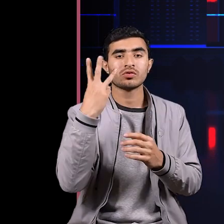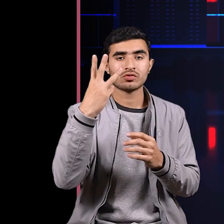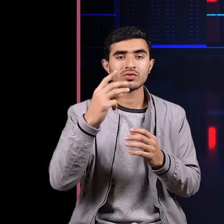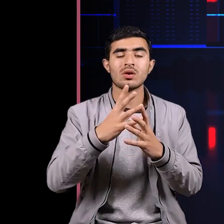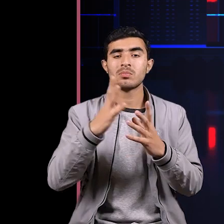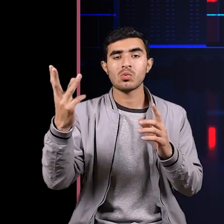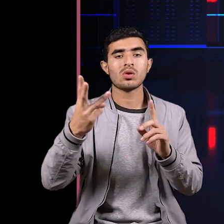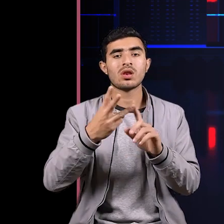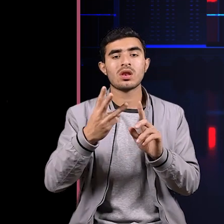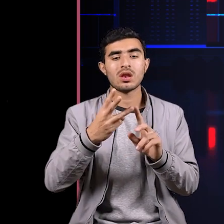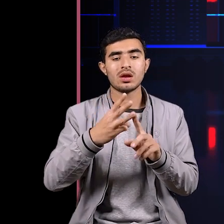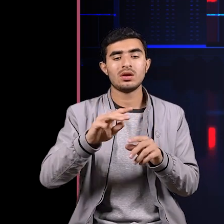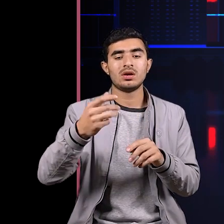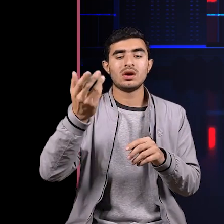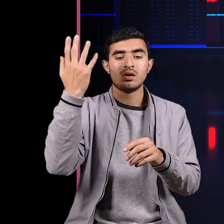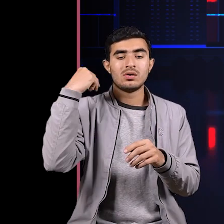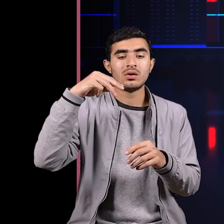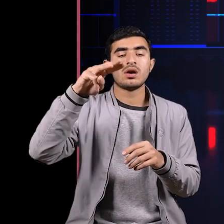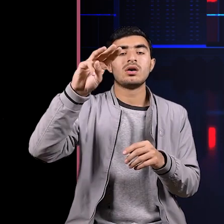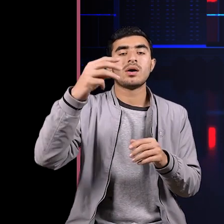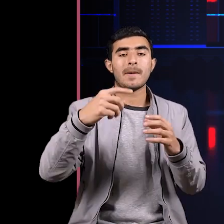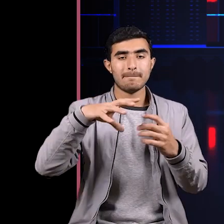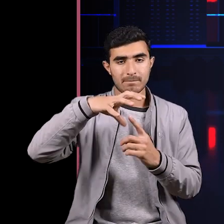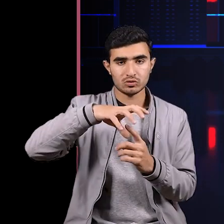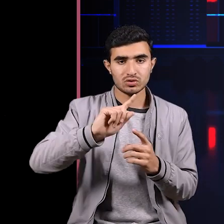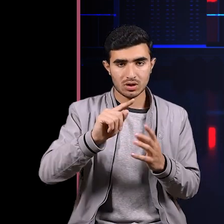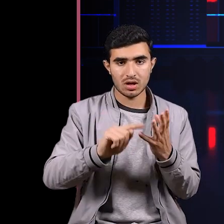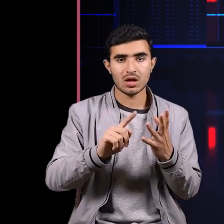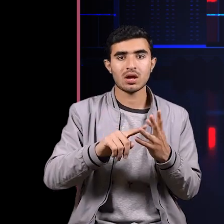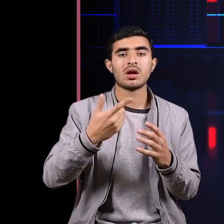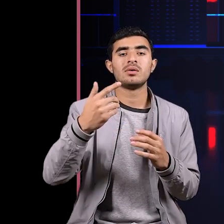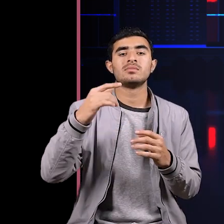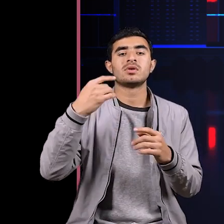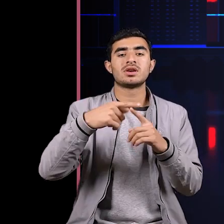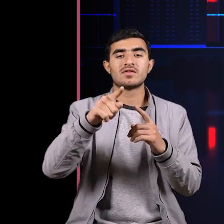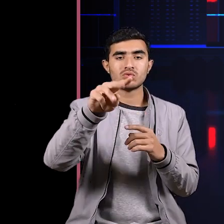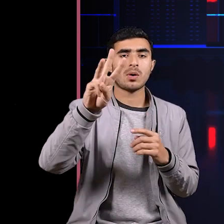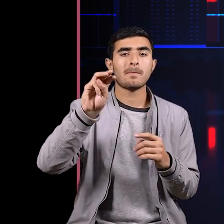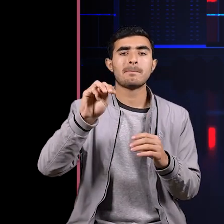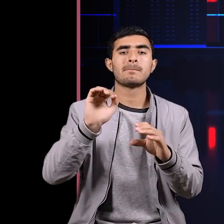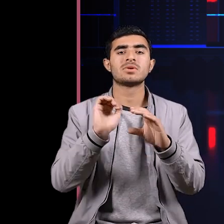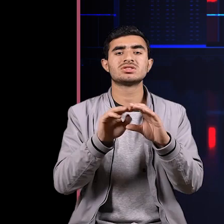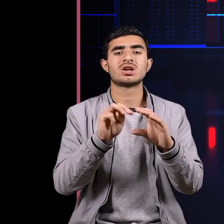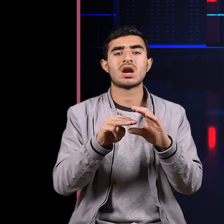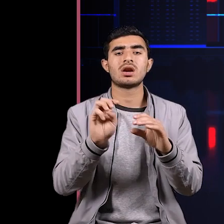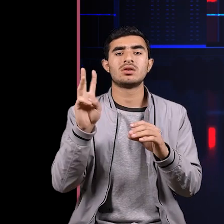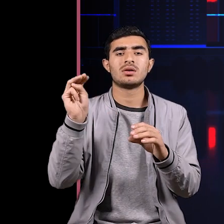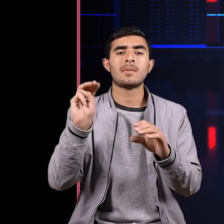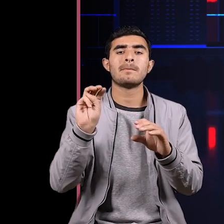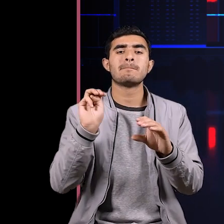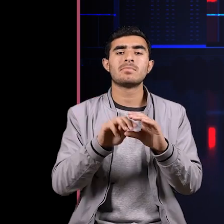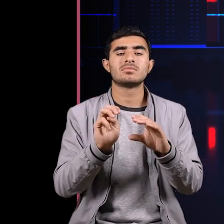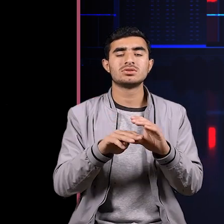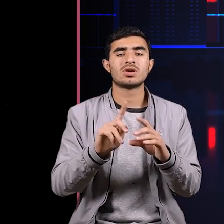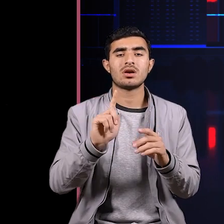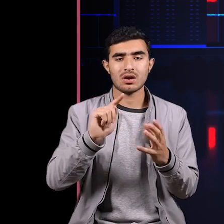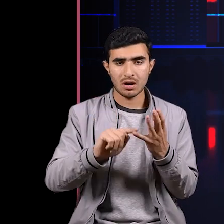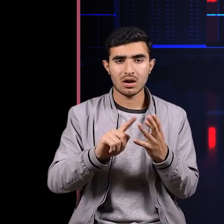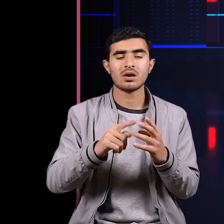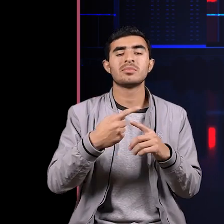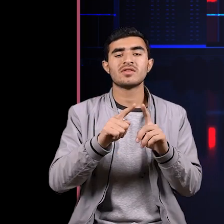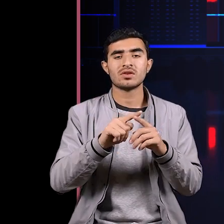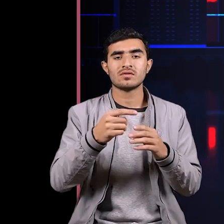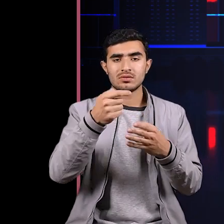जिसमें दरियाए नील का हम जिक्र करते हैं, मेसोपोटामिया है, और फिर आती है दरियाए सिंध। दरियाए नील से मिस्र का हम जिक्र करते